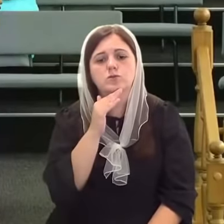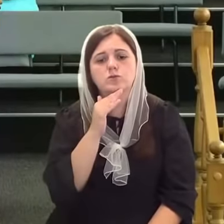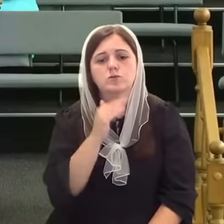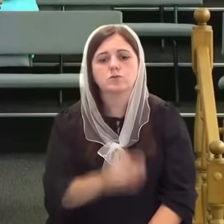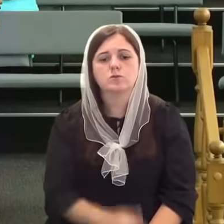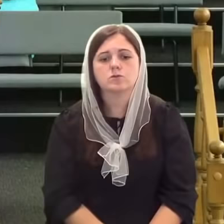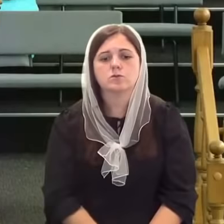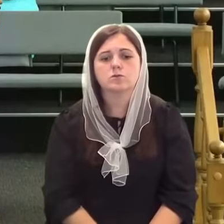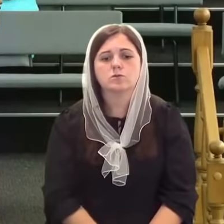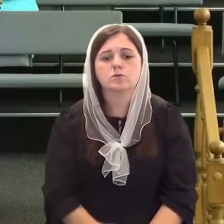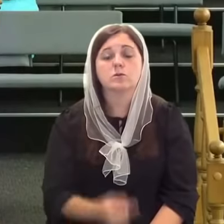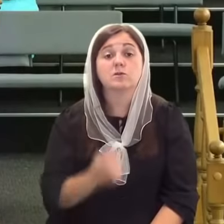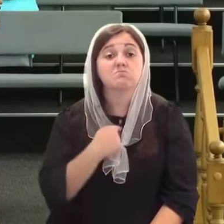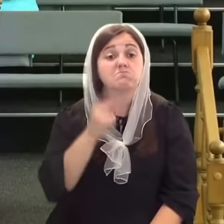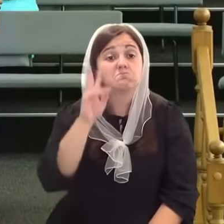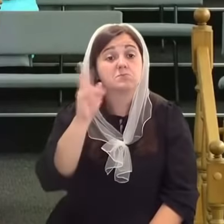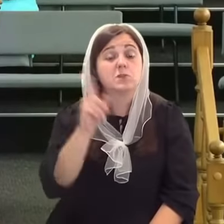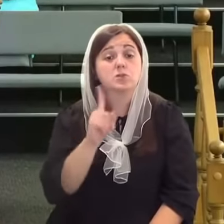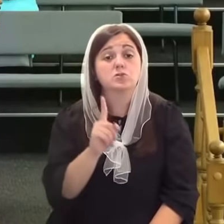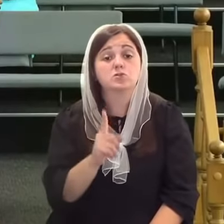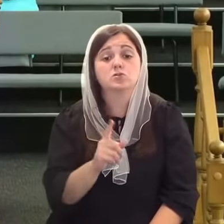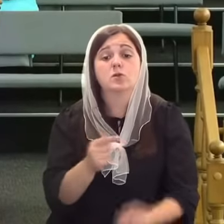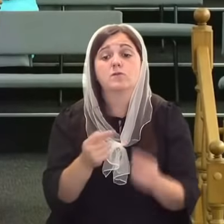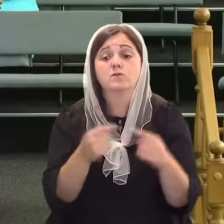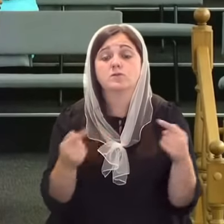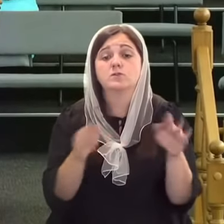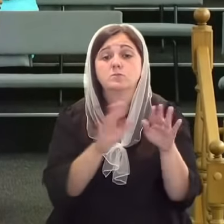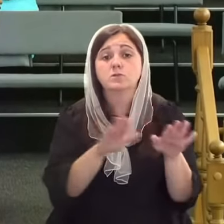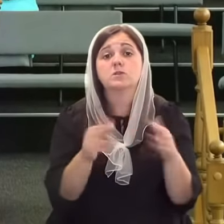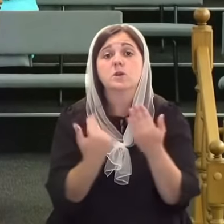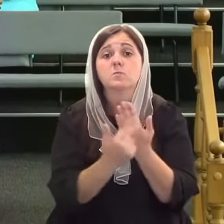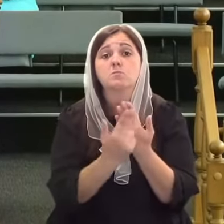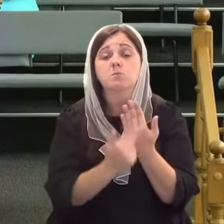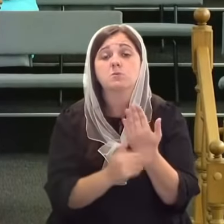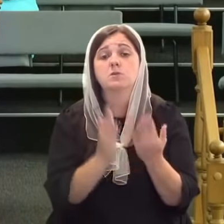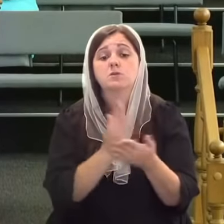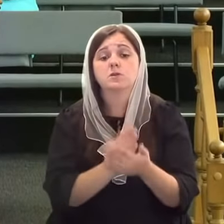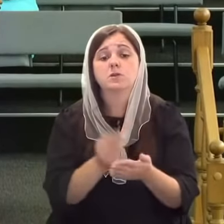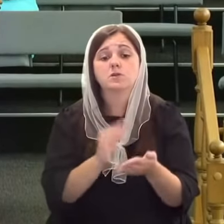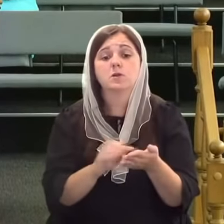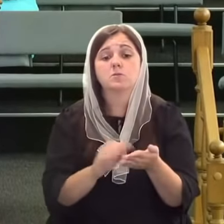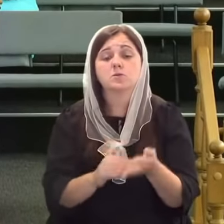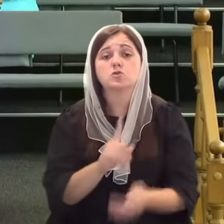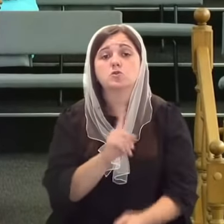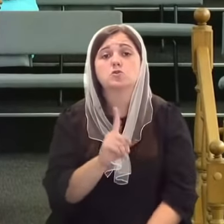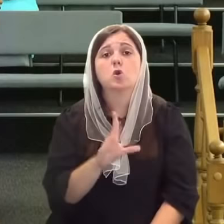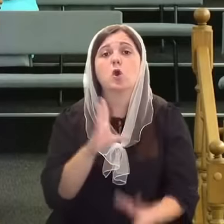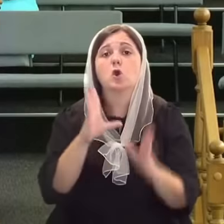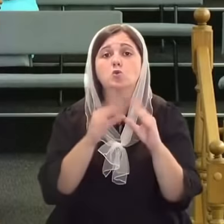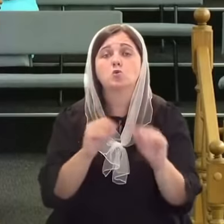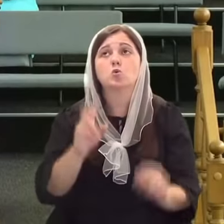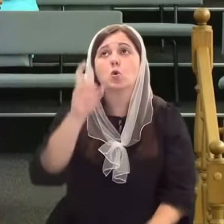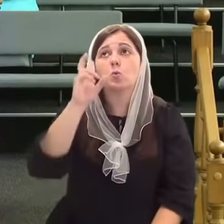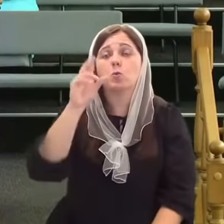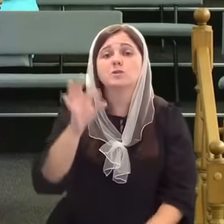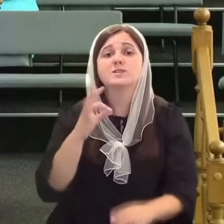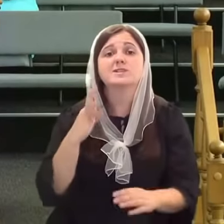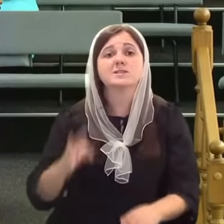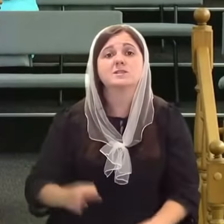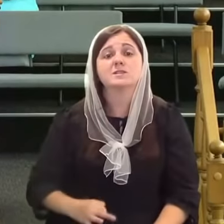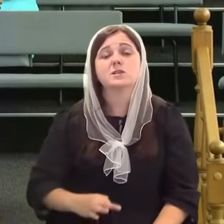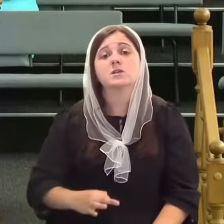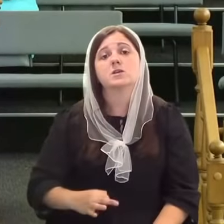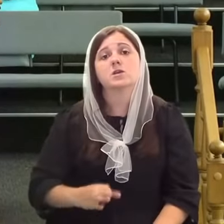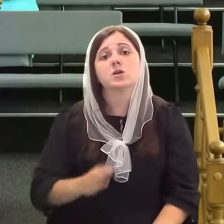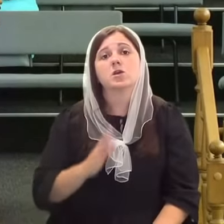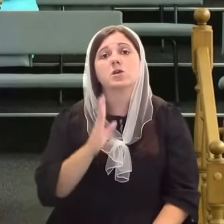не знал, что в 8 главе Римлянам и в других местах есть эти места, где написано, что мы Духом Божьим, сыны и дочери